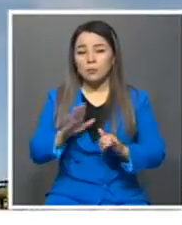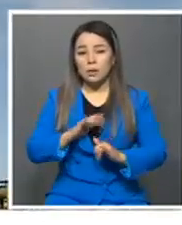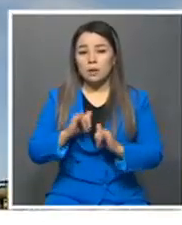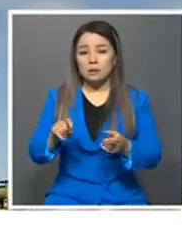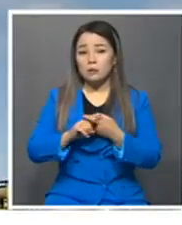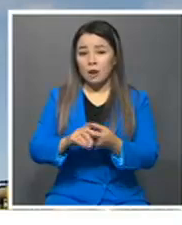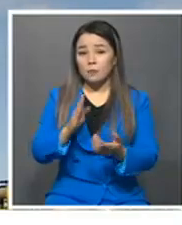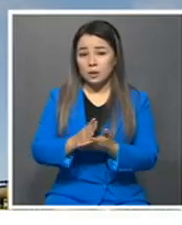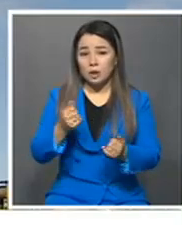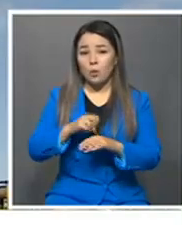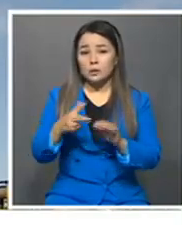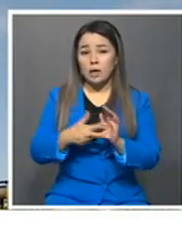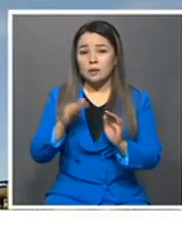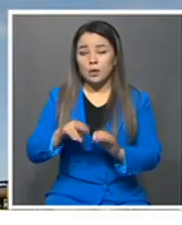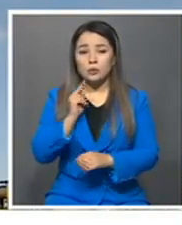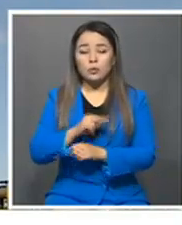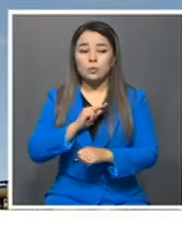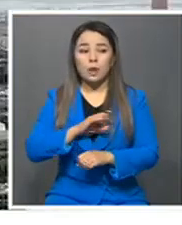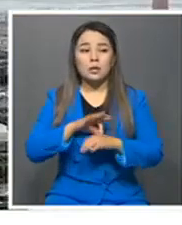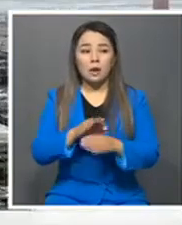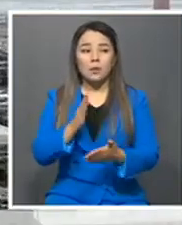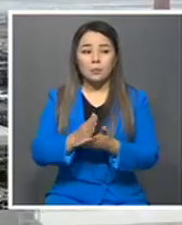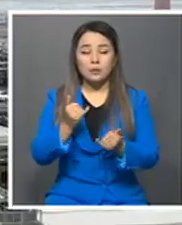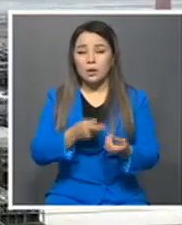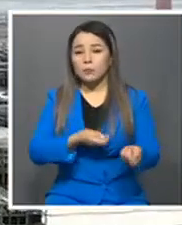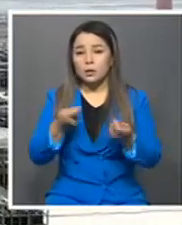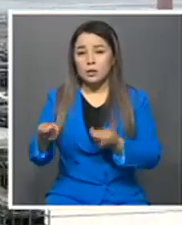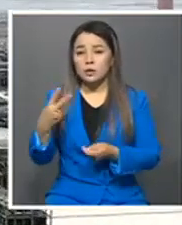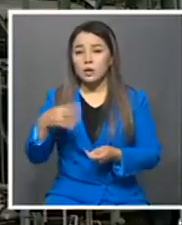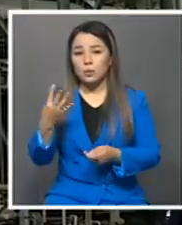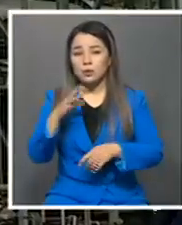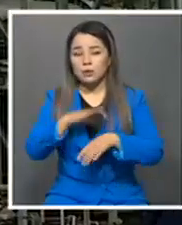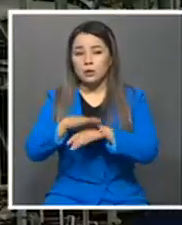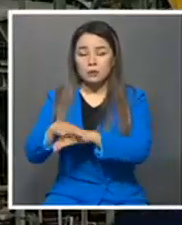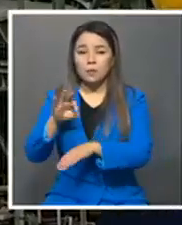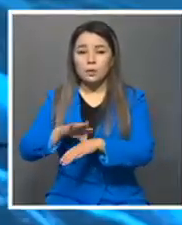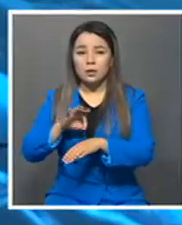аумағынан 18.000-нан астам жұмысшы шығарылды. 24 індет ошағы анықталған.